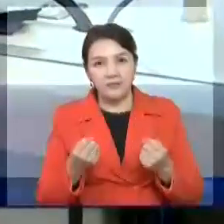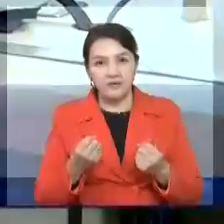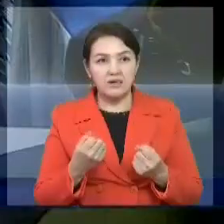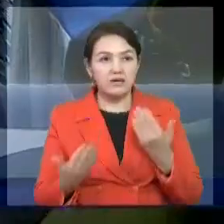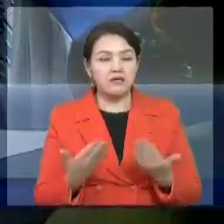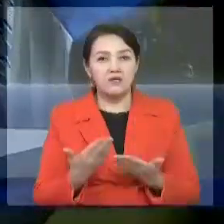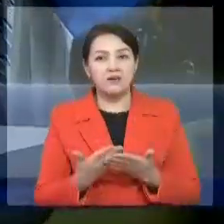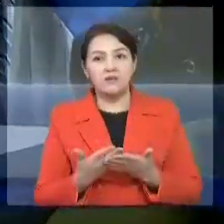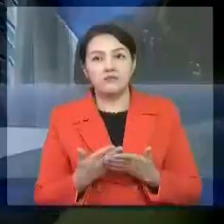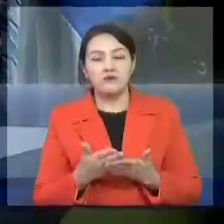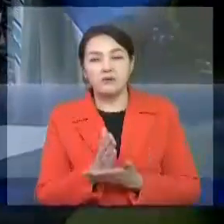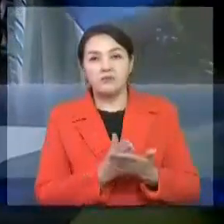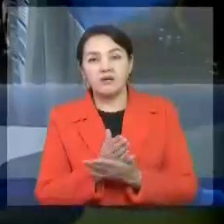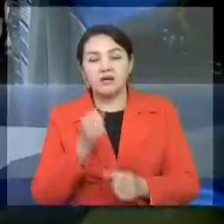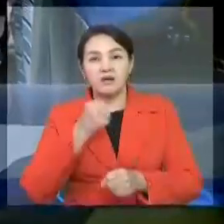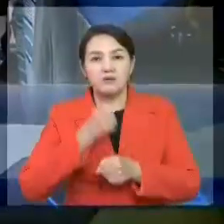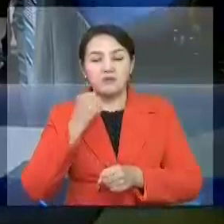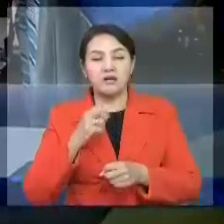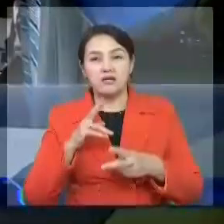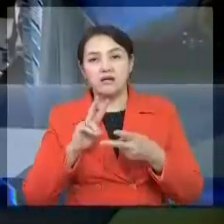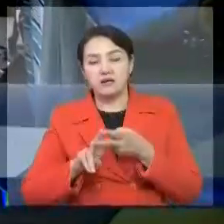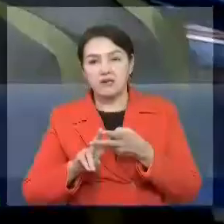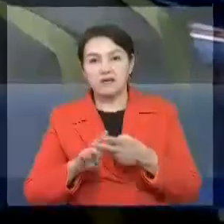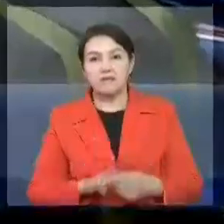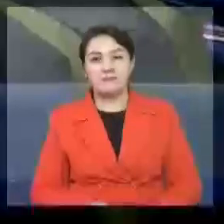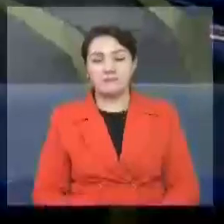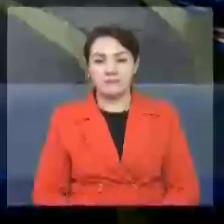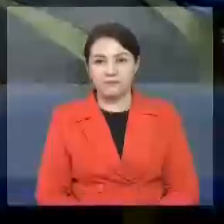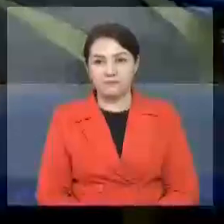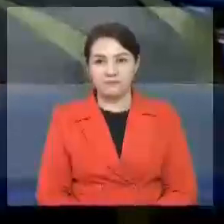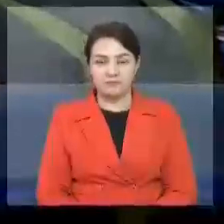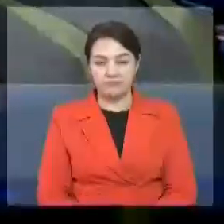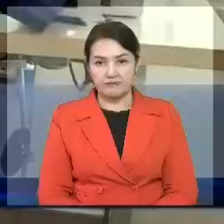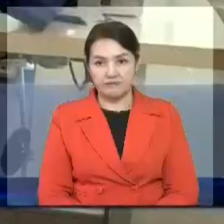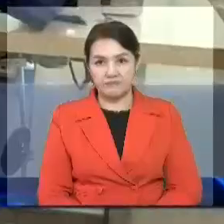или те, кто находится в условиях строгого содержания. Жасан Шалбаков, Жанадий Сагиев, телеканал Актобе.